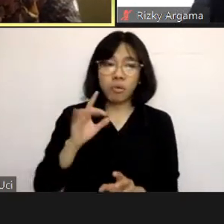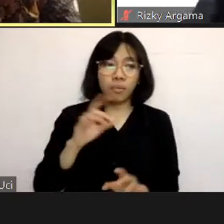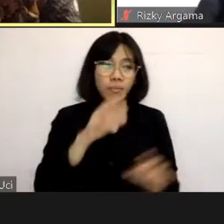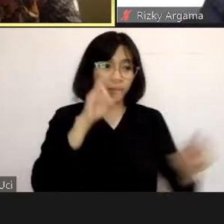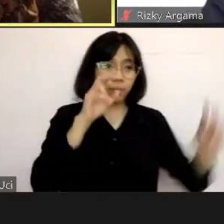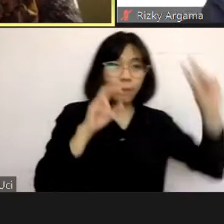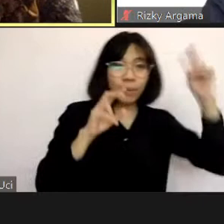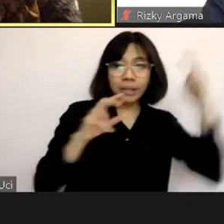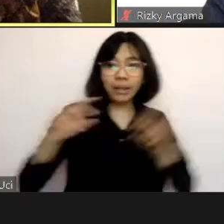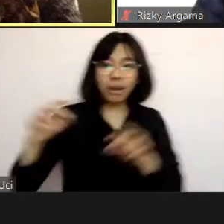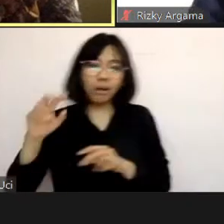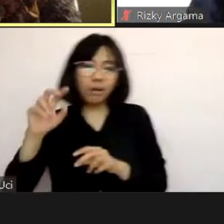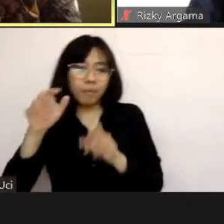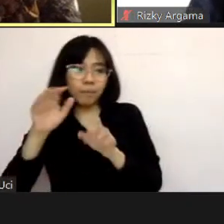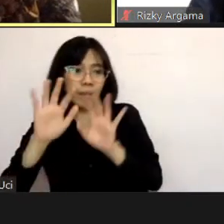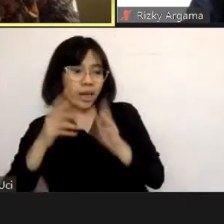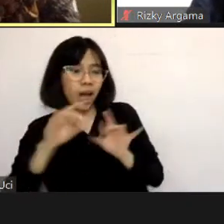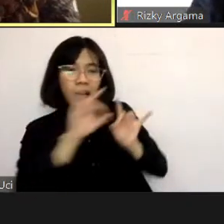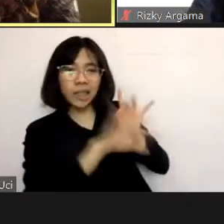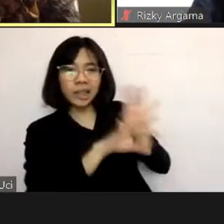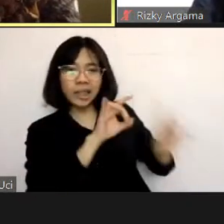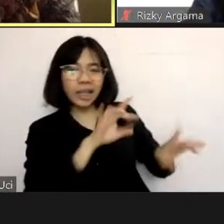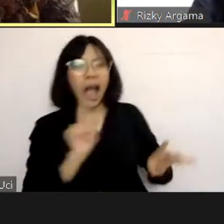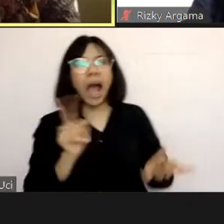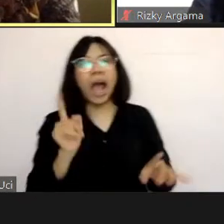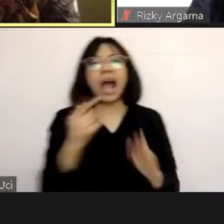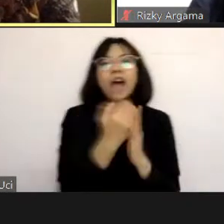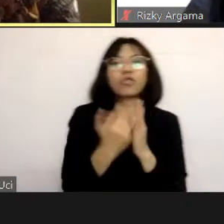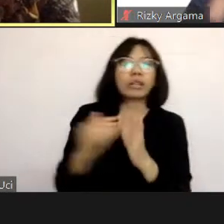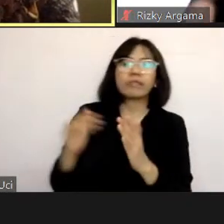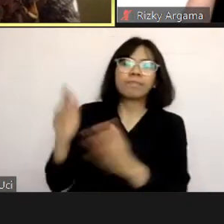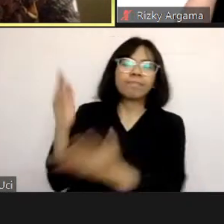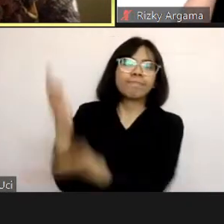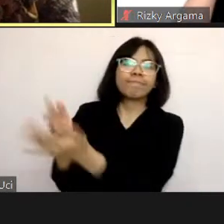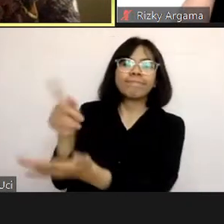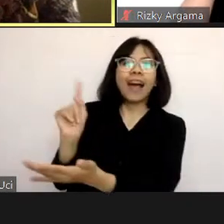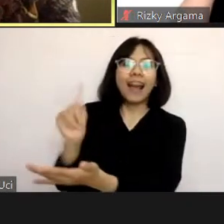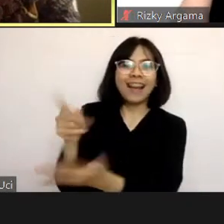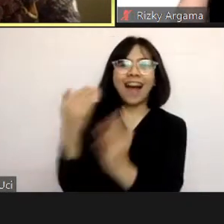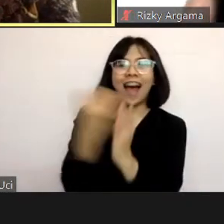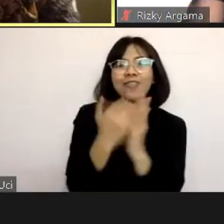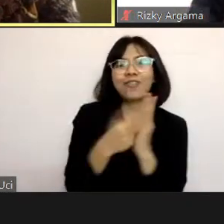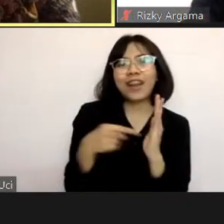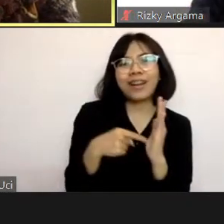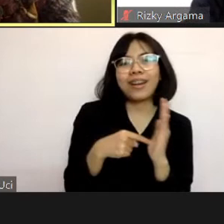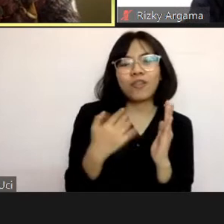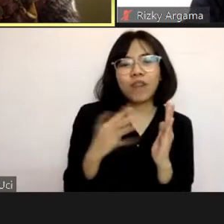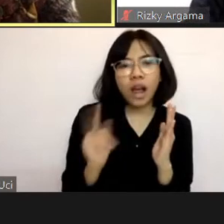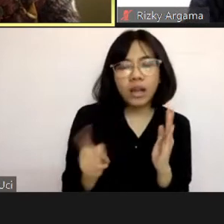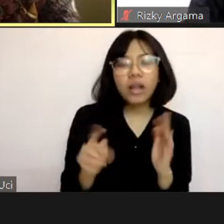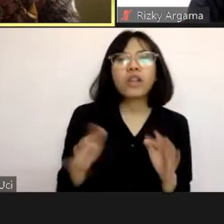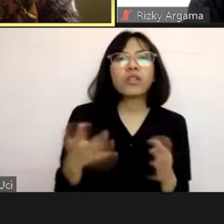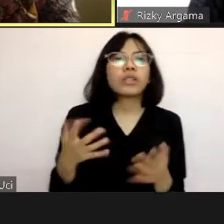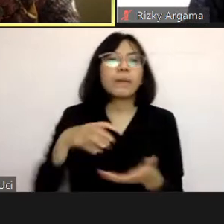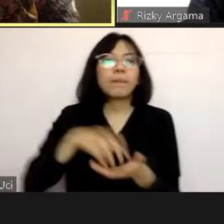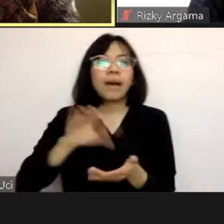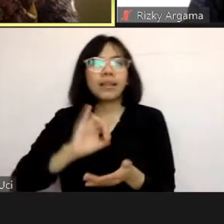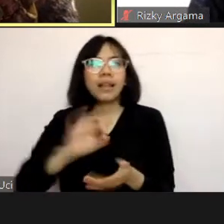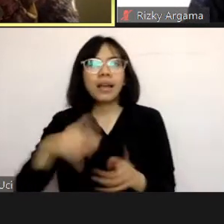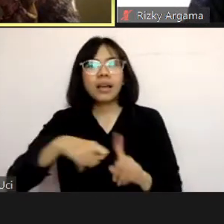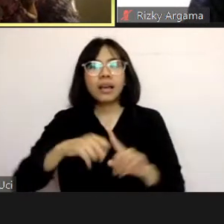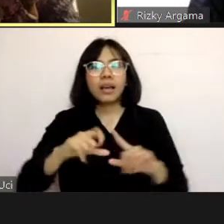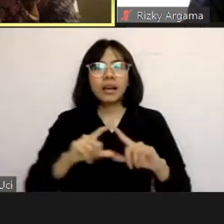Kamboja dengan instrumen yang kurang lebih sama, undang-undang atau peraturan-peraturan yang kemudian dipaksakan untuk bisa